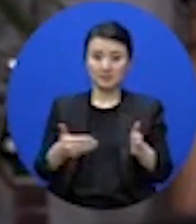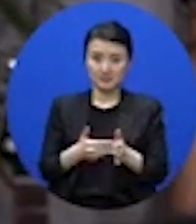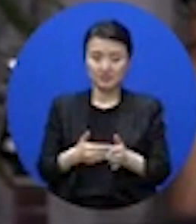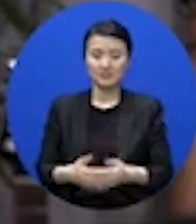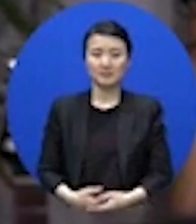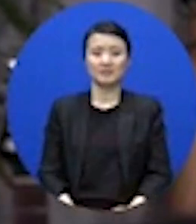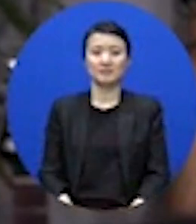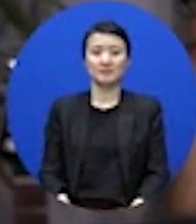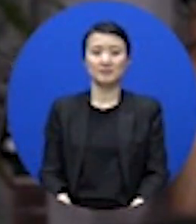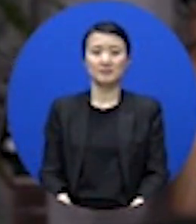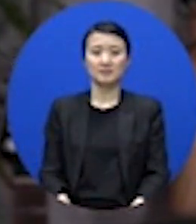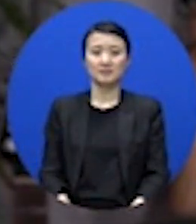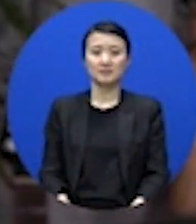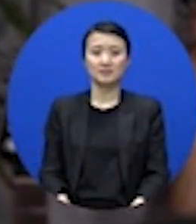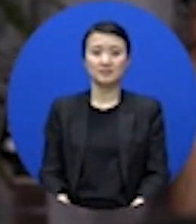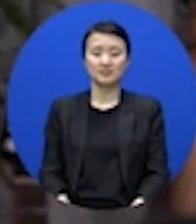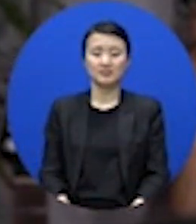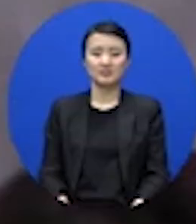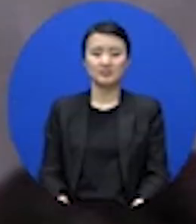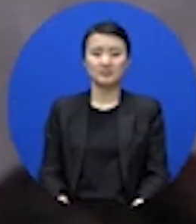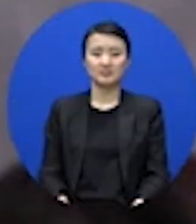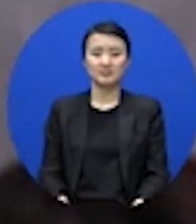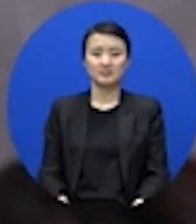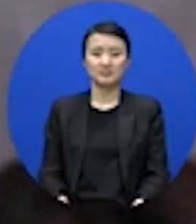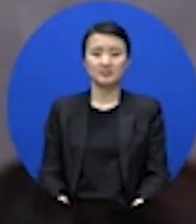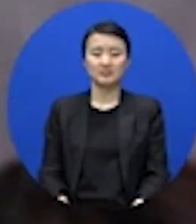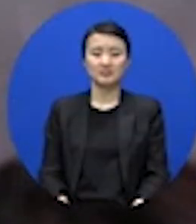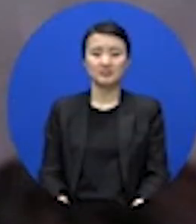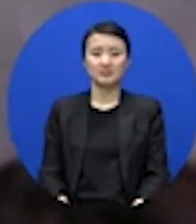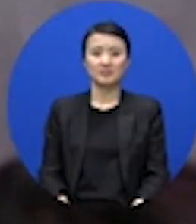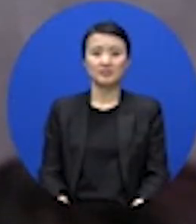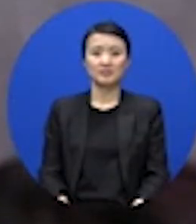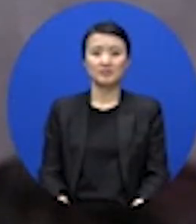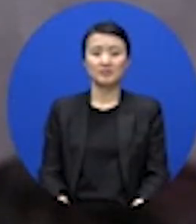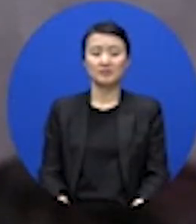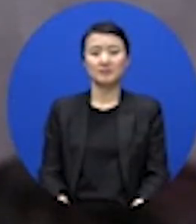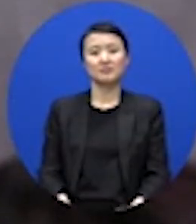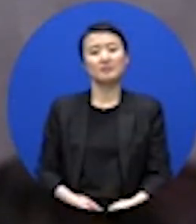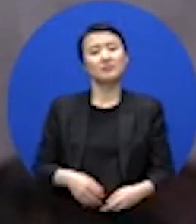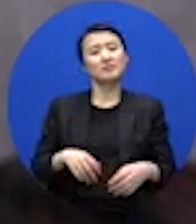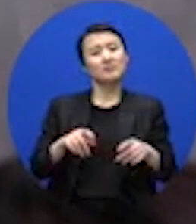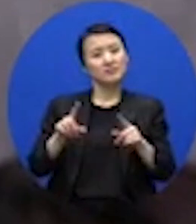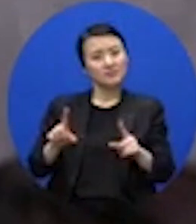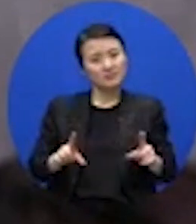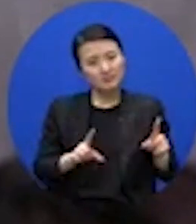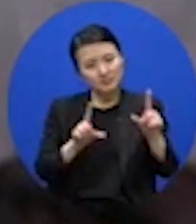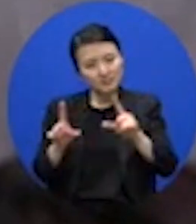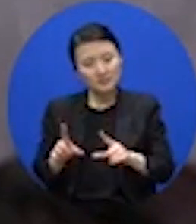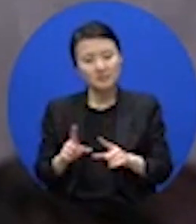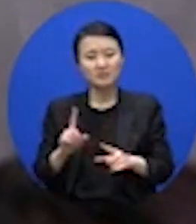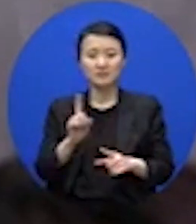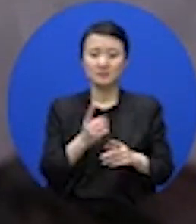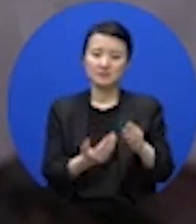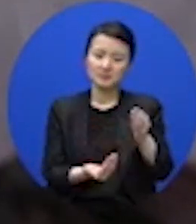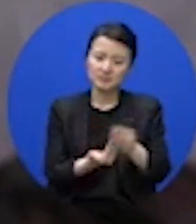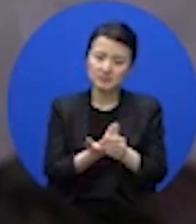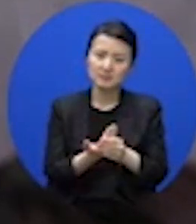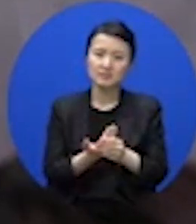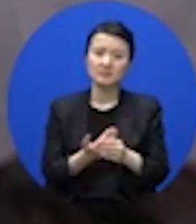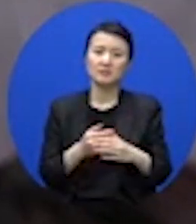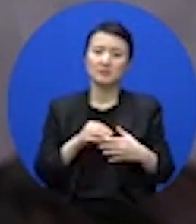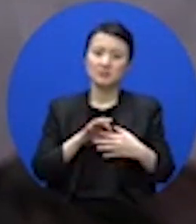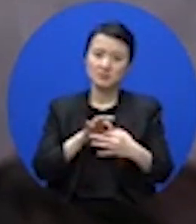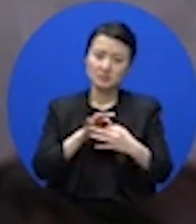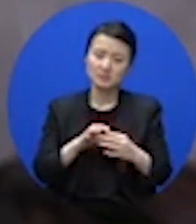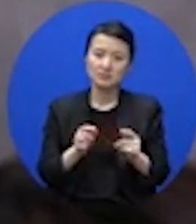예, 그래서 그 안에 많은 요소들, 많은 삶에서 생기는 관계라는